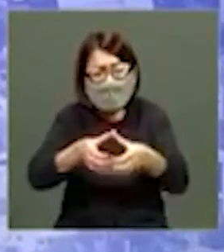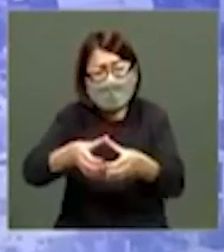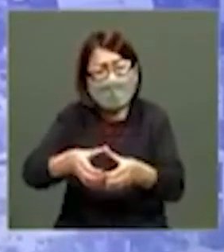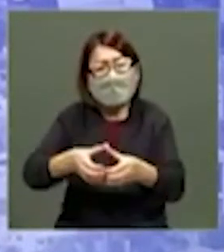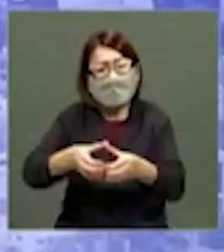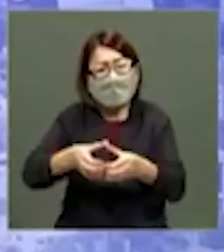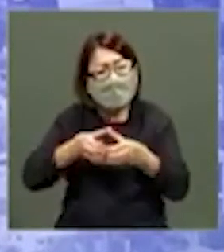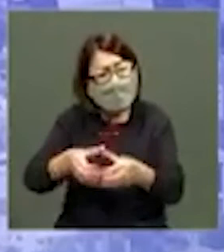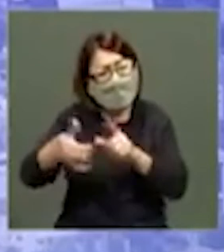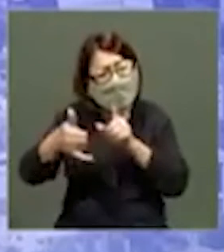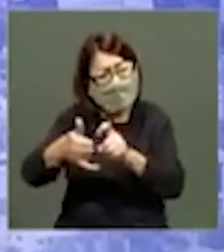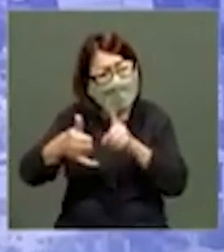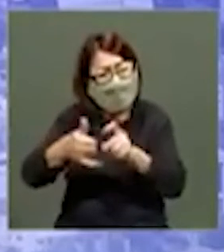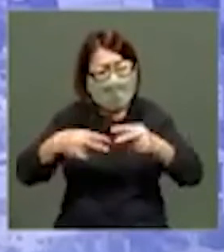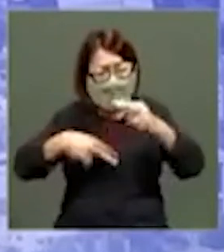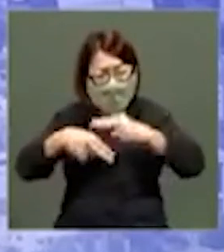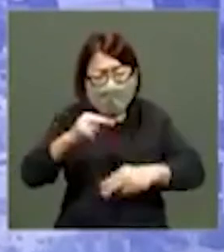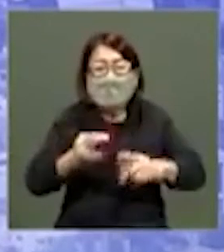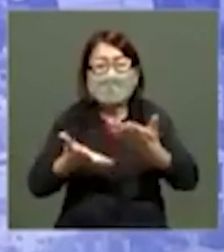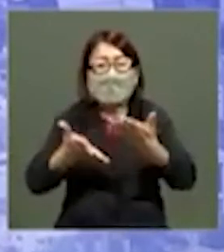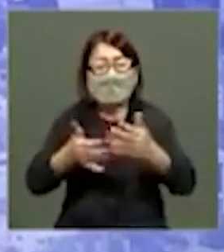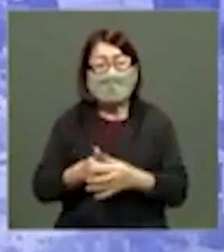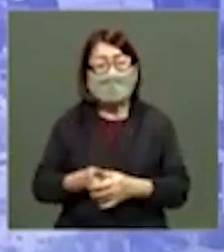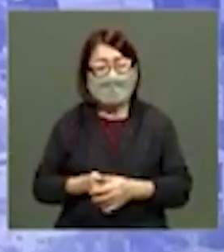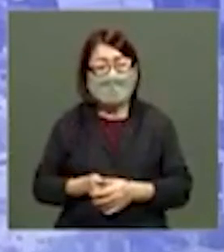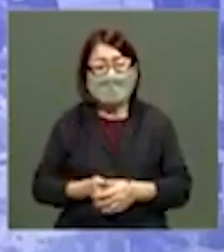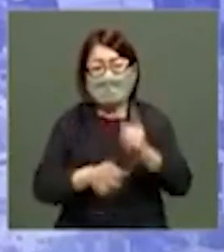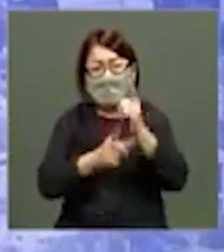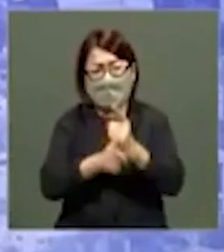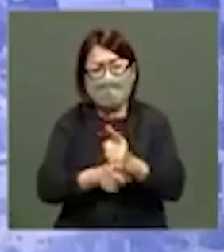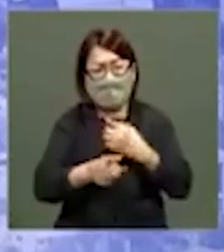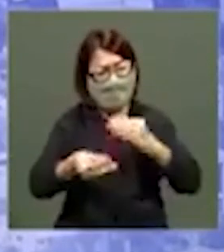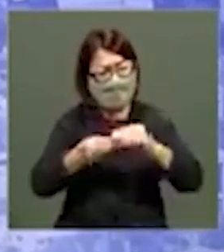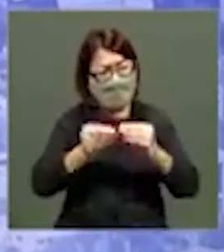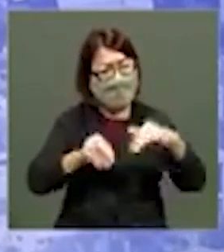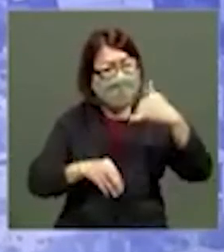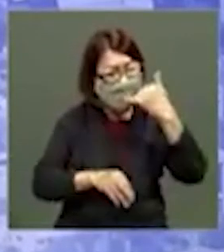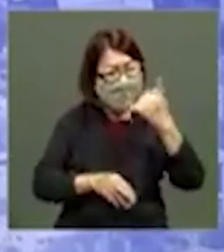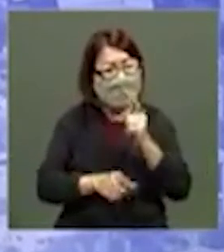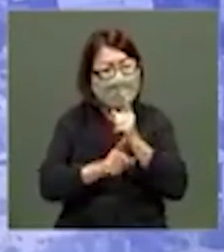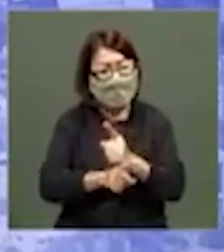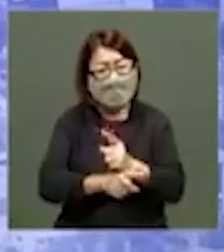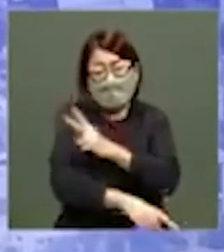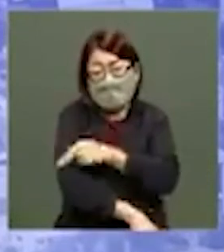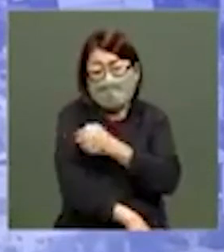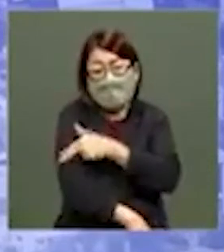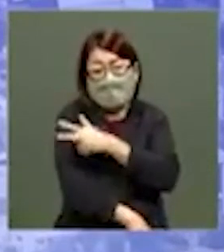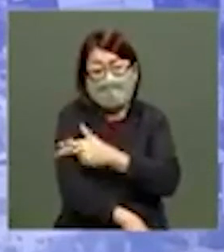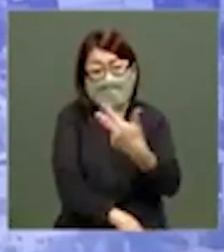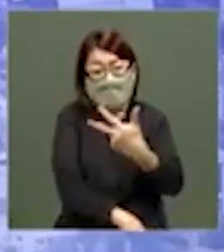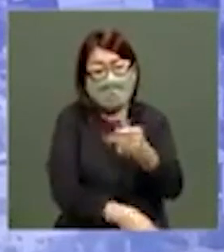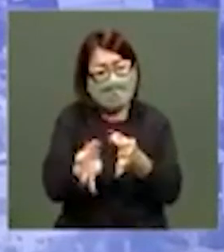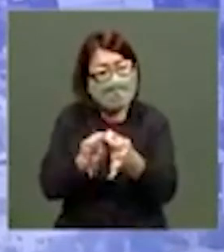พิ่มขึ้นตามข้อแนะนำของทางผู้ที่เป็นท่านที่ปรึกษานะครับซึ่งตอนนี้